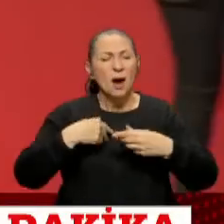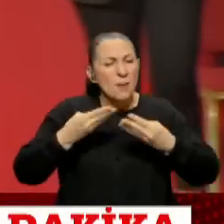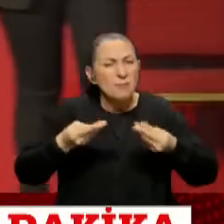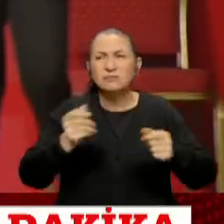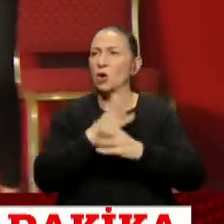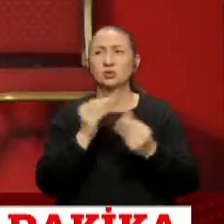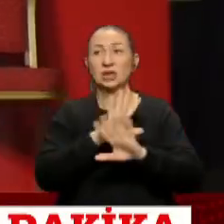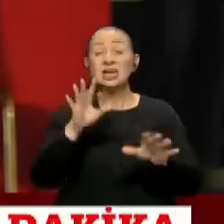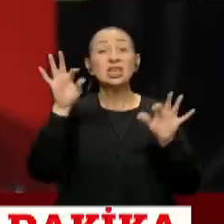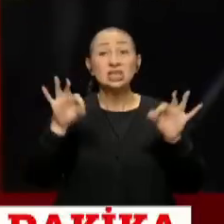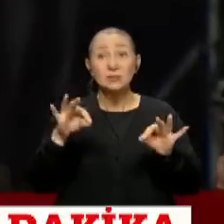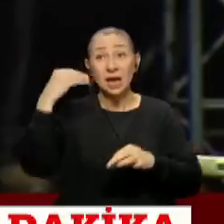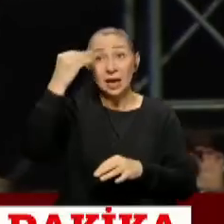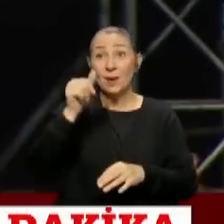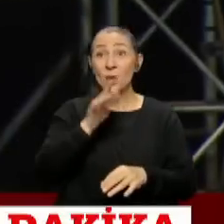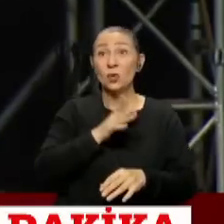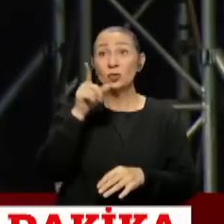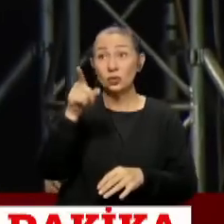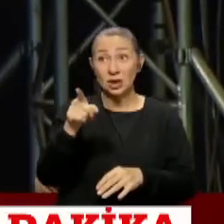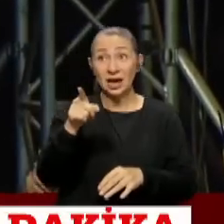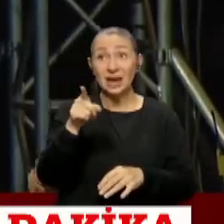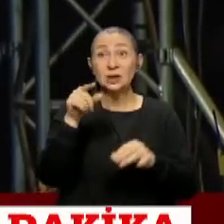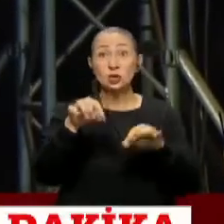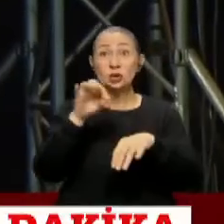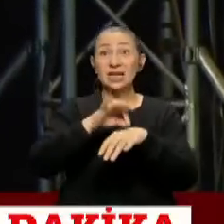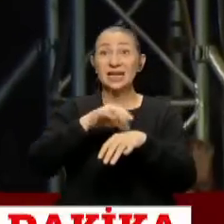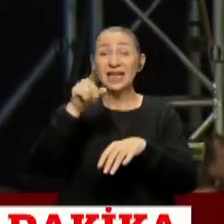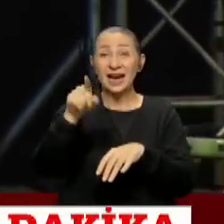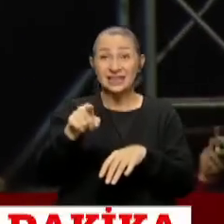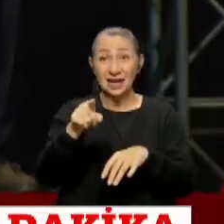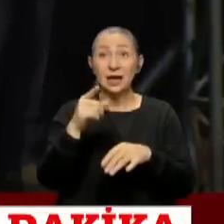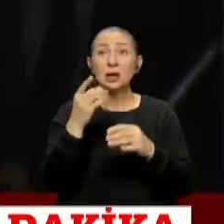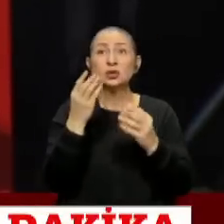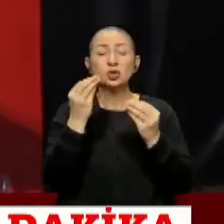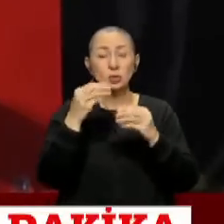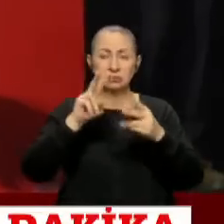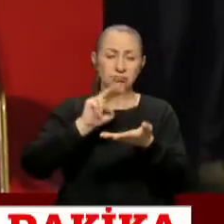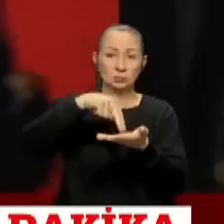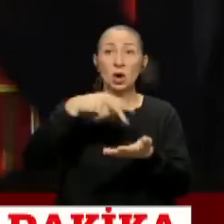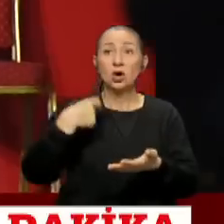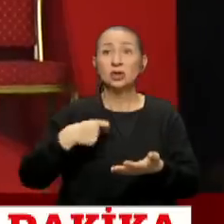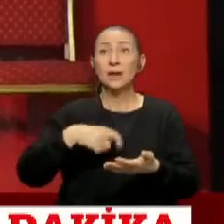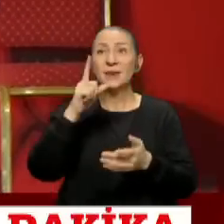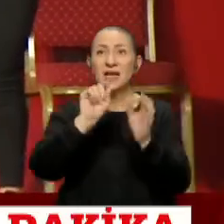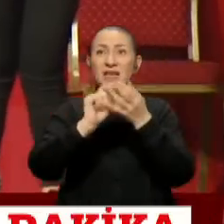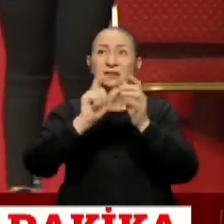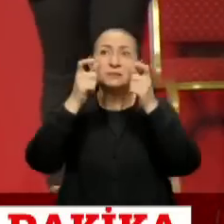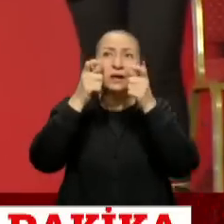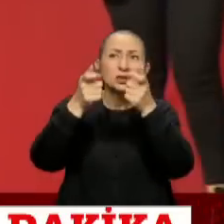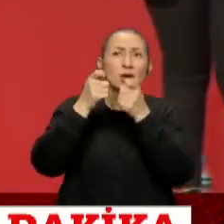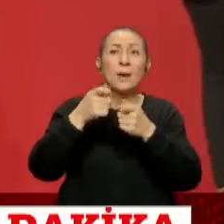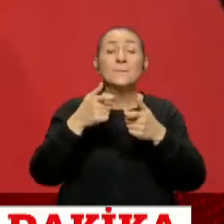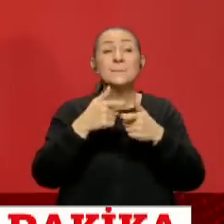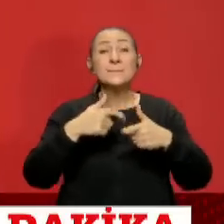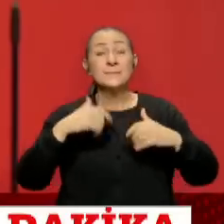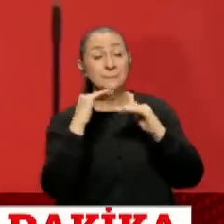dağıtamayacaksınız dedi. Şimdi Ekrem İmamoğlu'nun da şu dakikalarda yer aldığı sahnede özellikle bir yazı dikkat çekiyor.